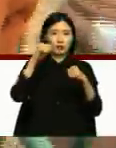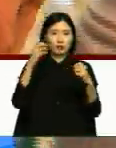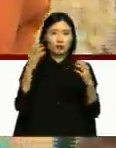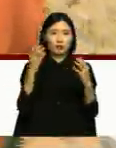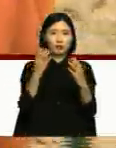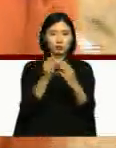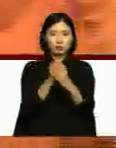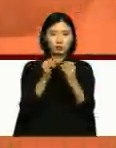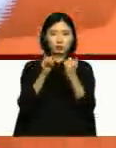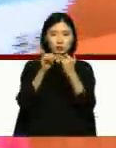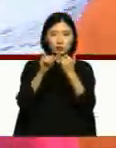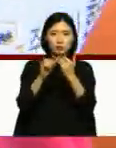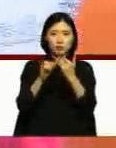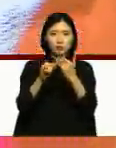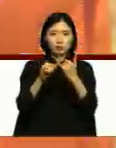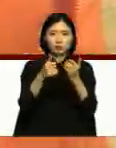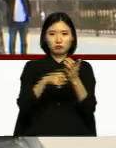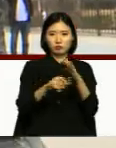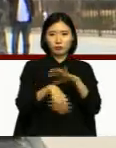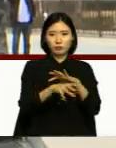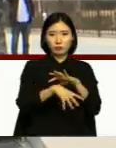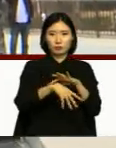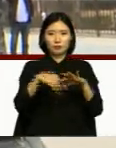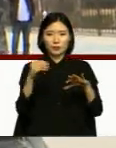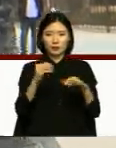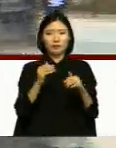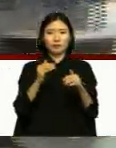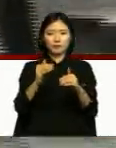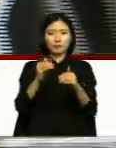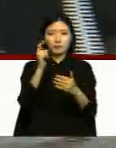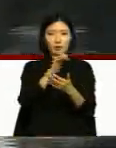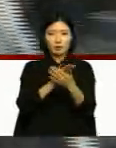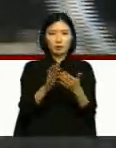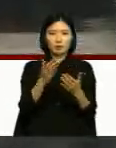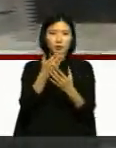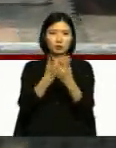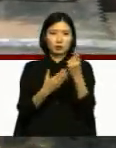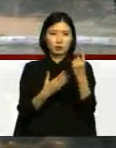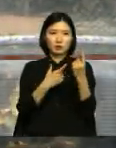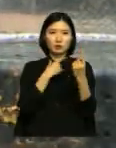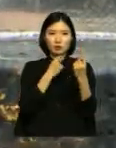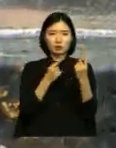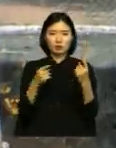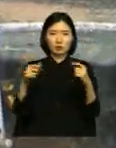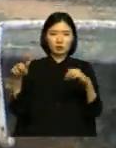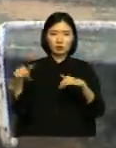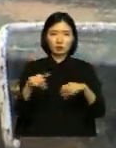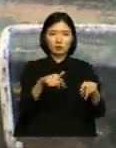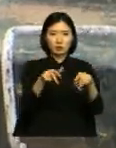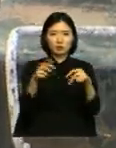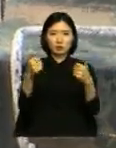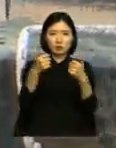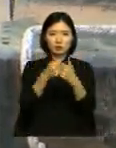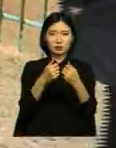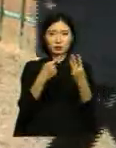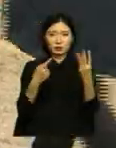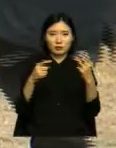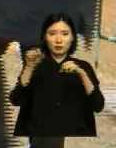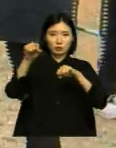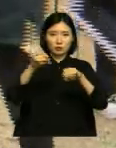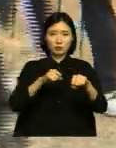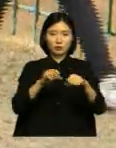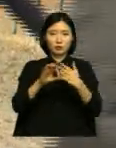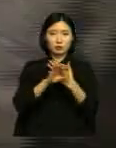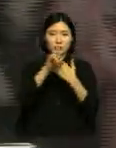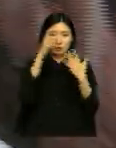완주자 시상식, 경품 추첨 등이 진행됐습니다. 평화통일연원 걷기 대회는 3.1운동 100주년과